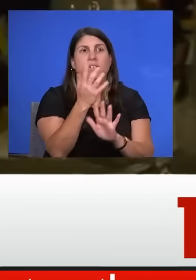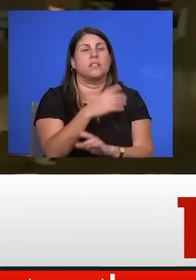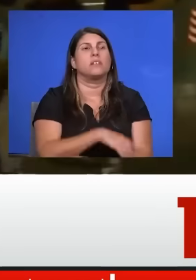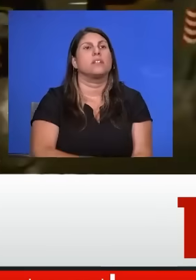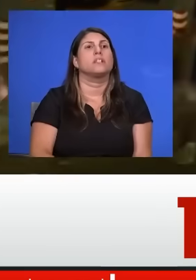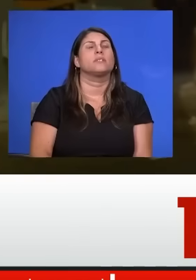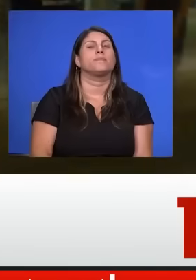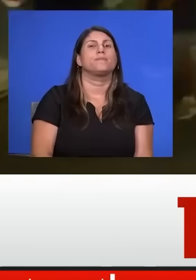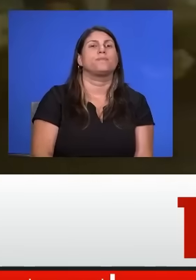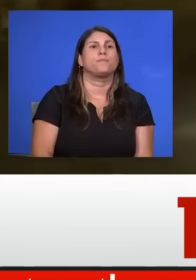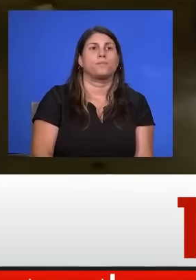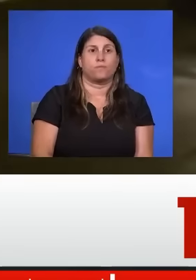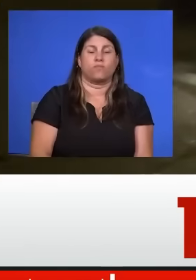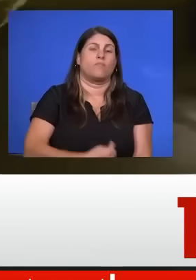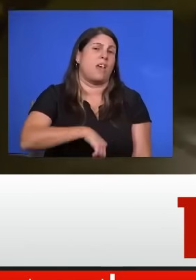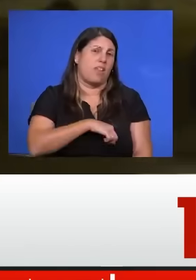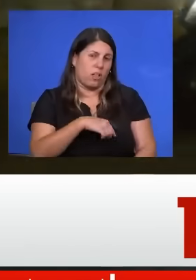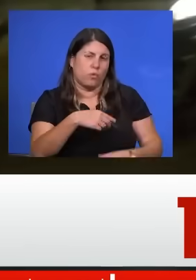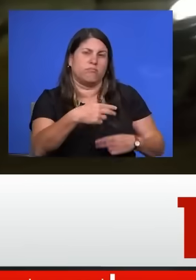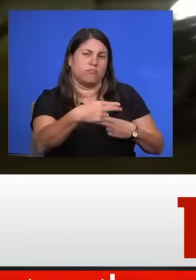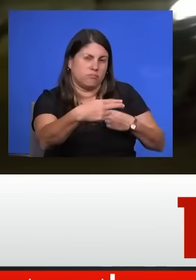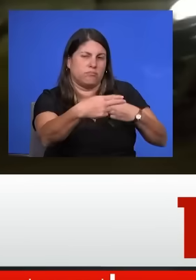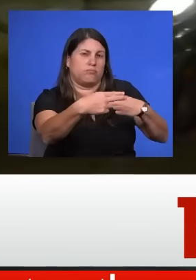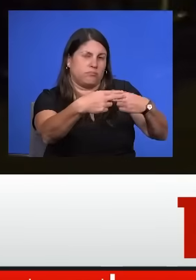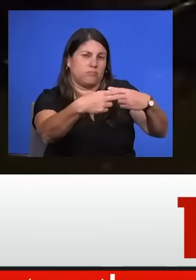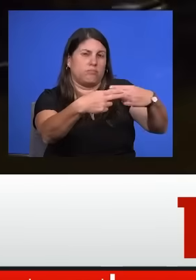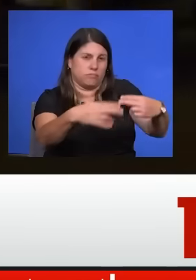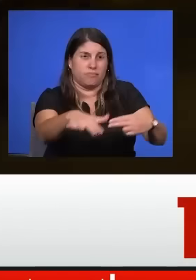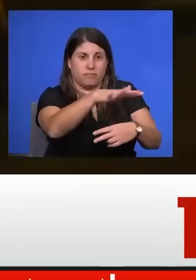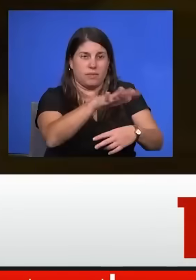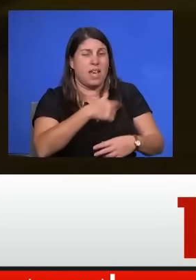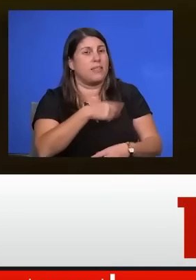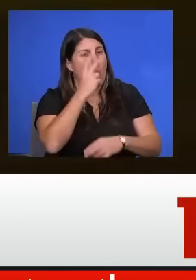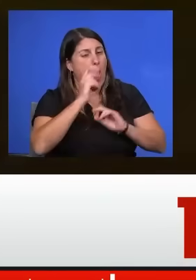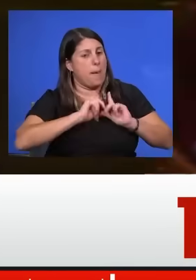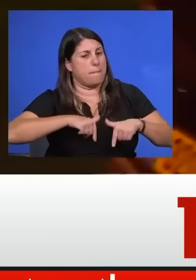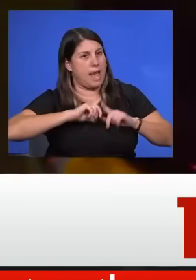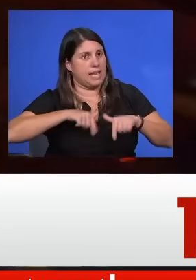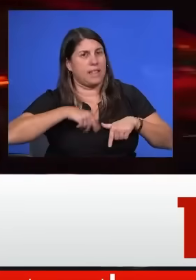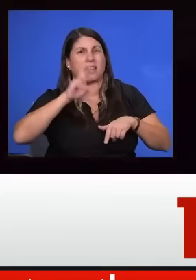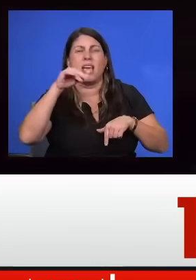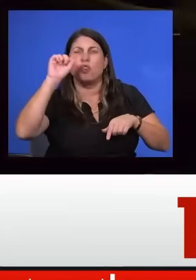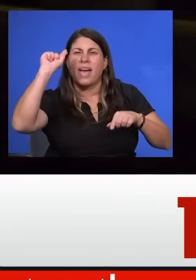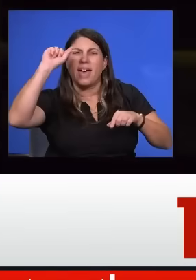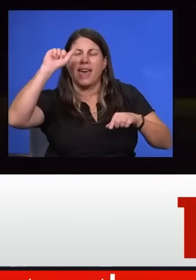אנחנו מתקרבים עוד ועוד לזירה, אני רואה כאן כבר את מגן דוד אדום, יש פה כבר רסיסים על